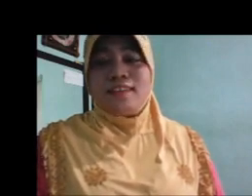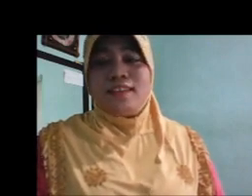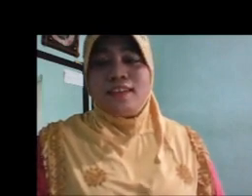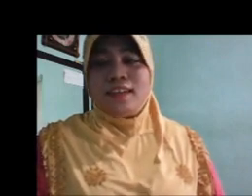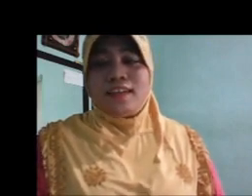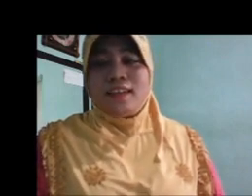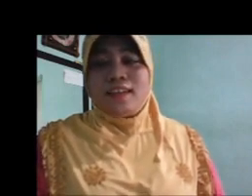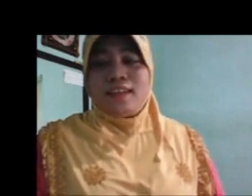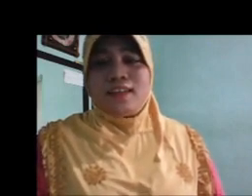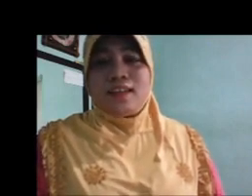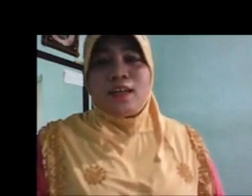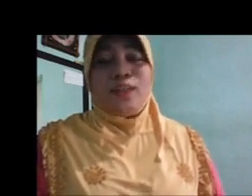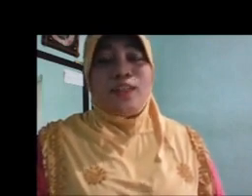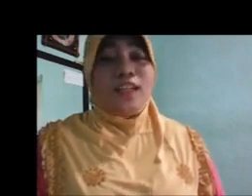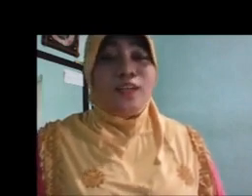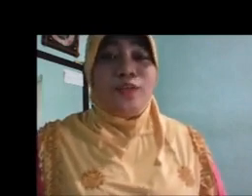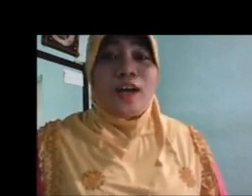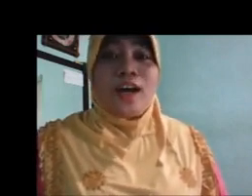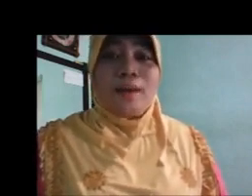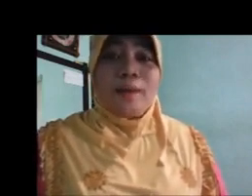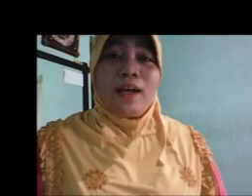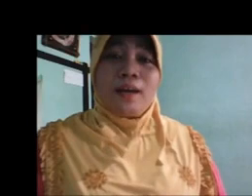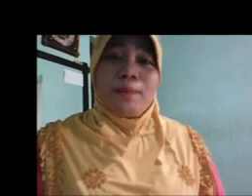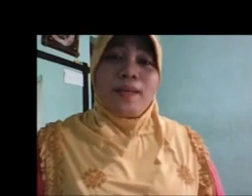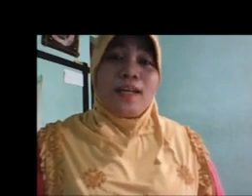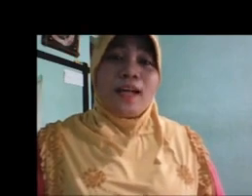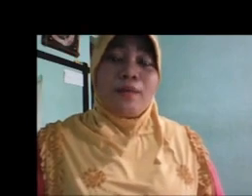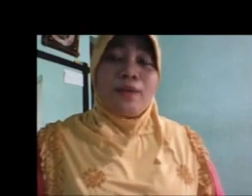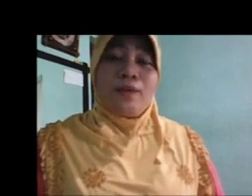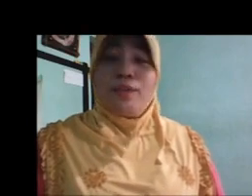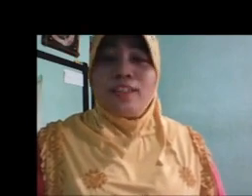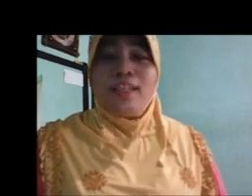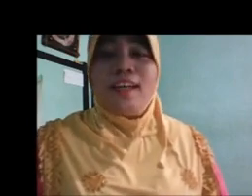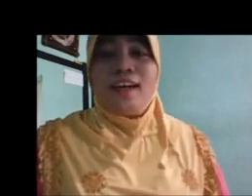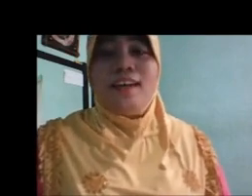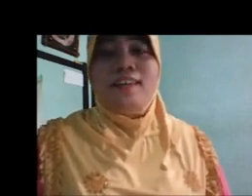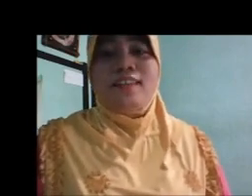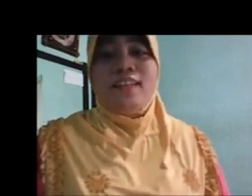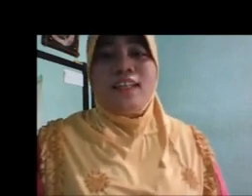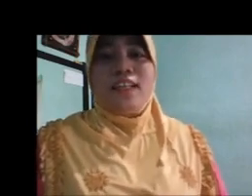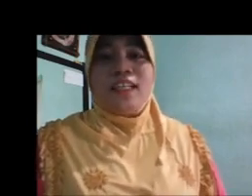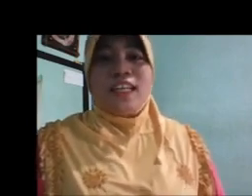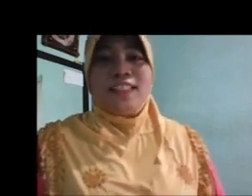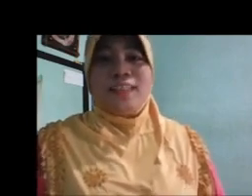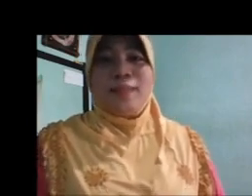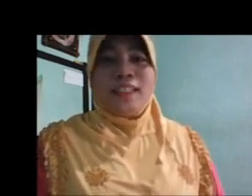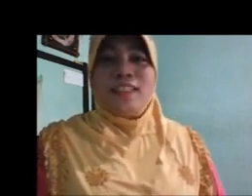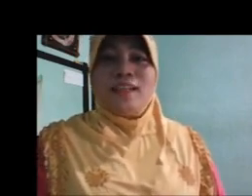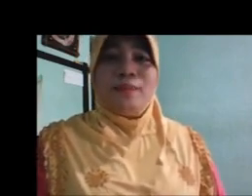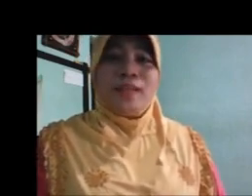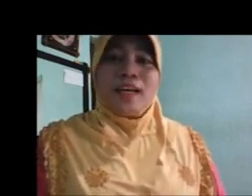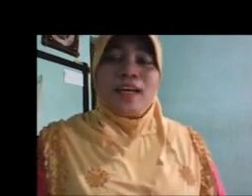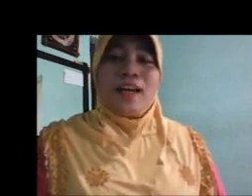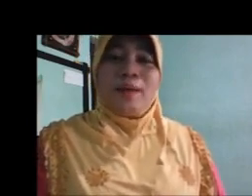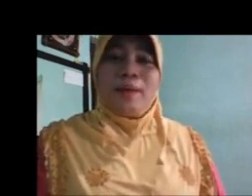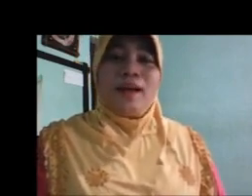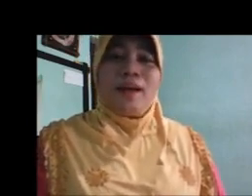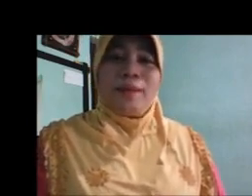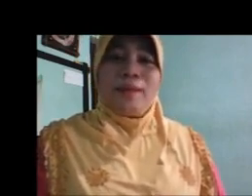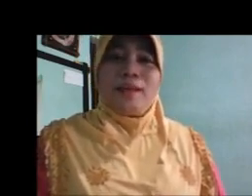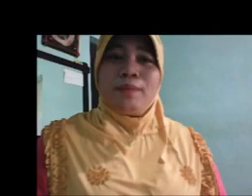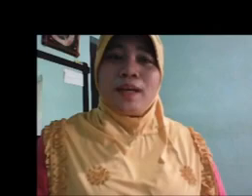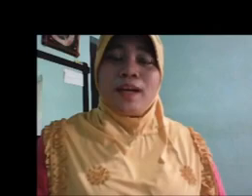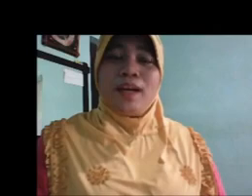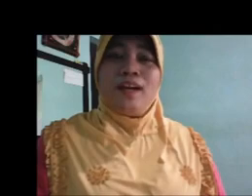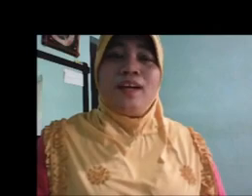dijalankan. Lalu tanyakan juga harapan-harapan dari putra-putrinya ya. Jangan sampai kita tidak mendengarkan apa yang